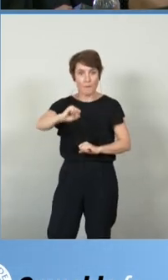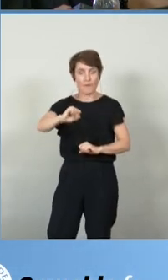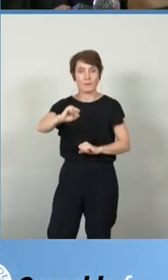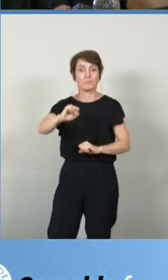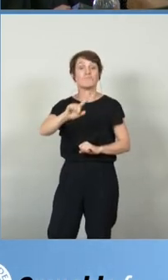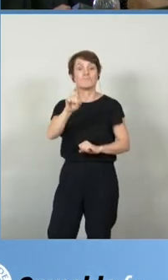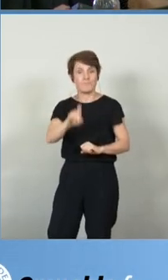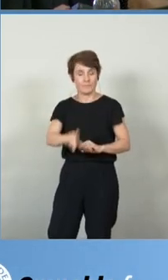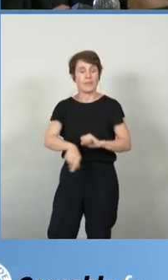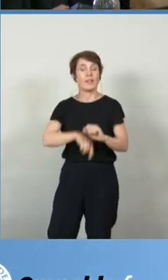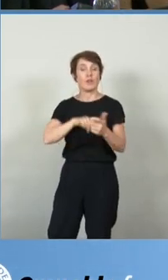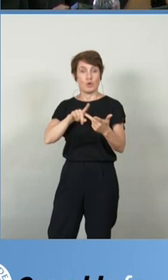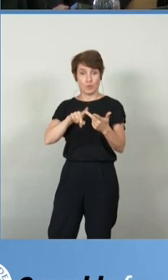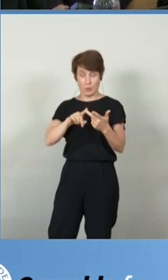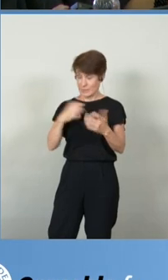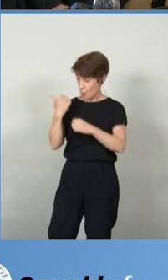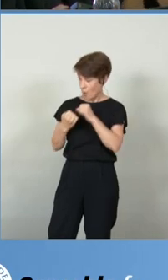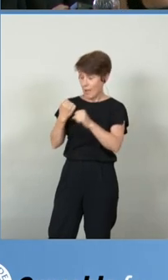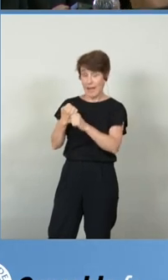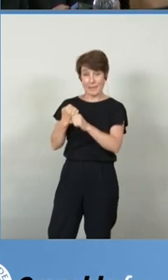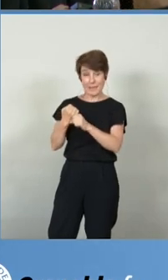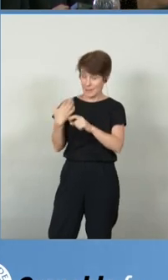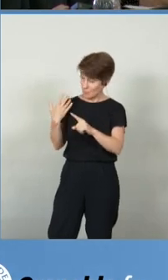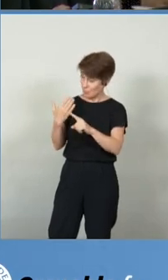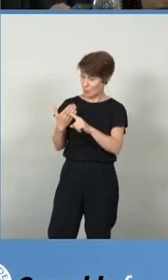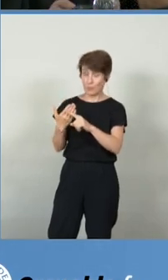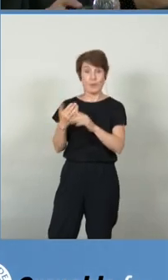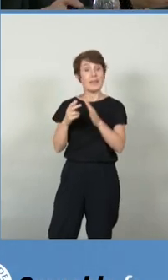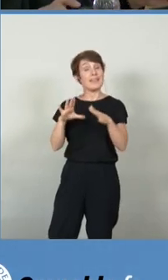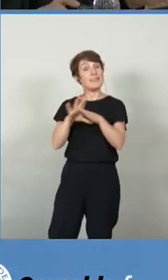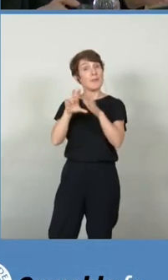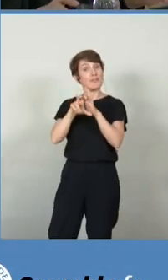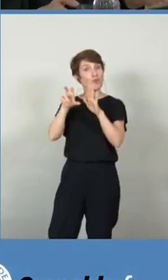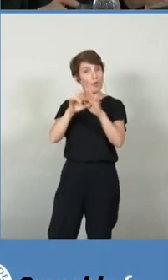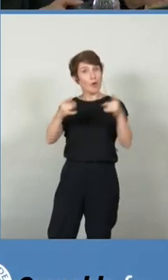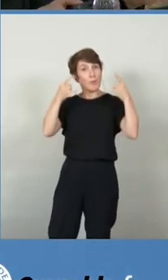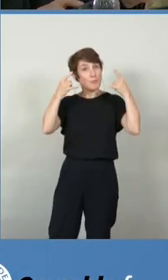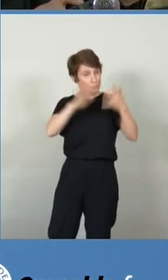l'année a-t-elle permis de changer l'image de Grenoble à l'extérieur